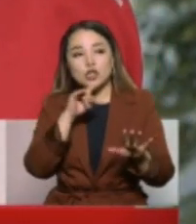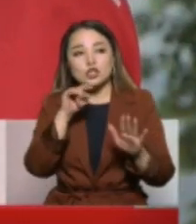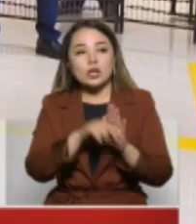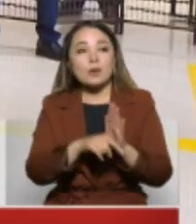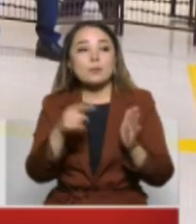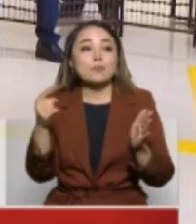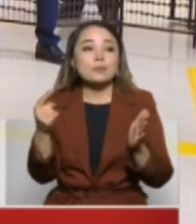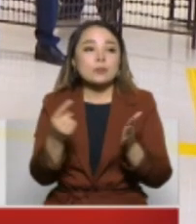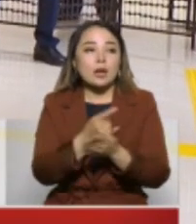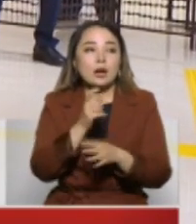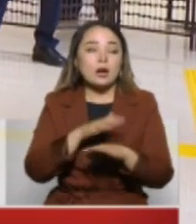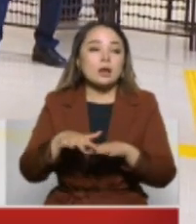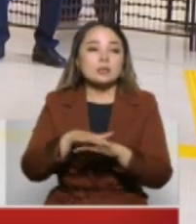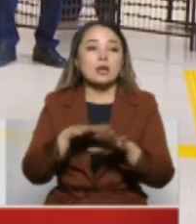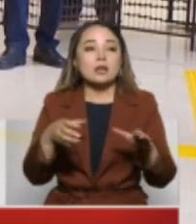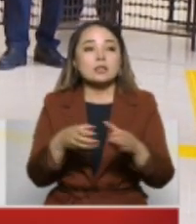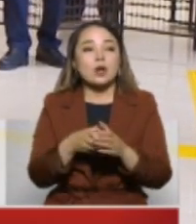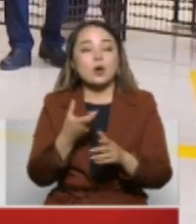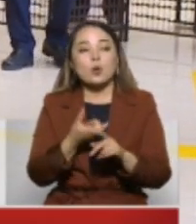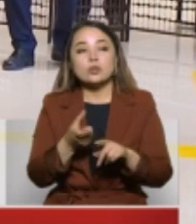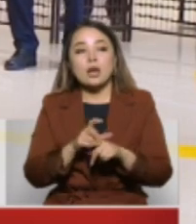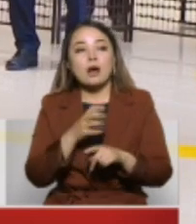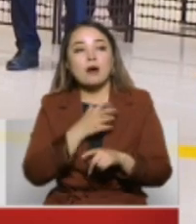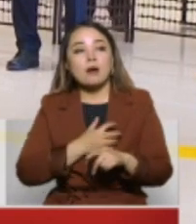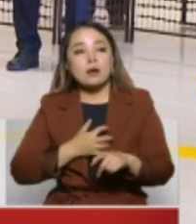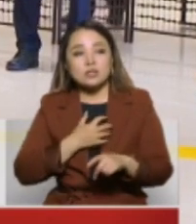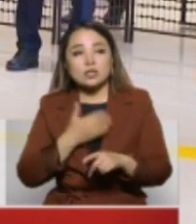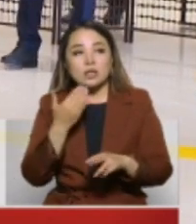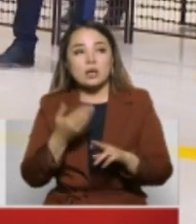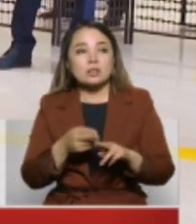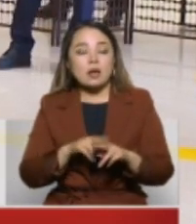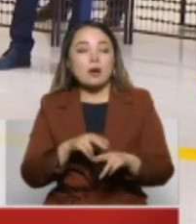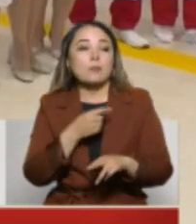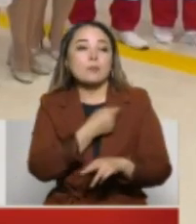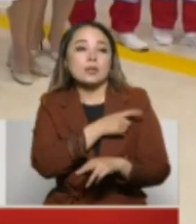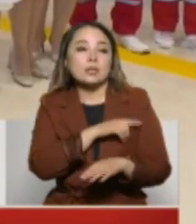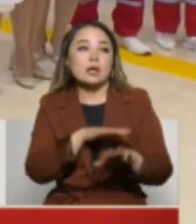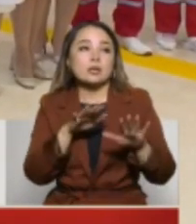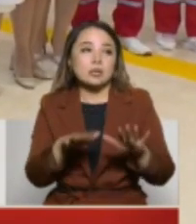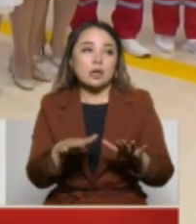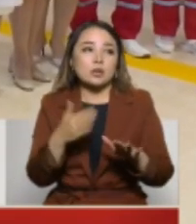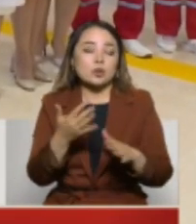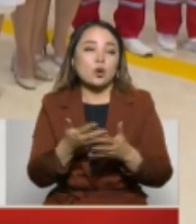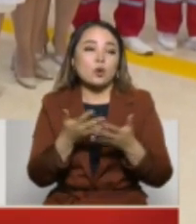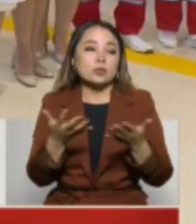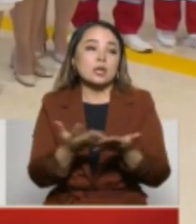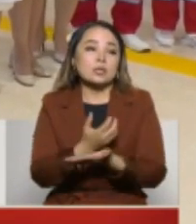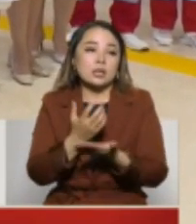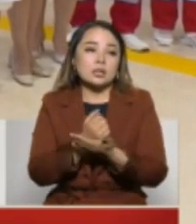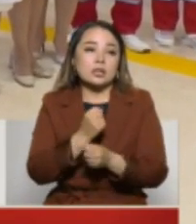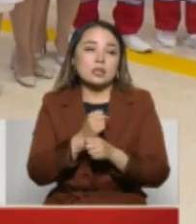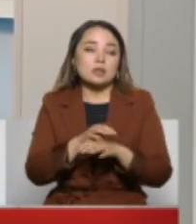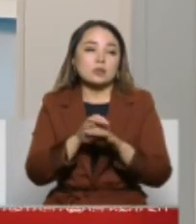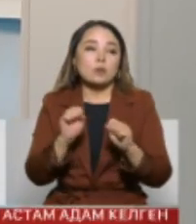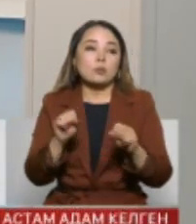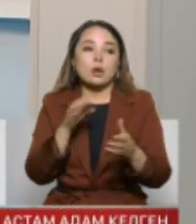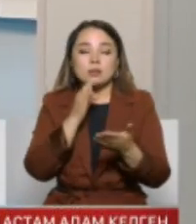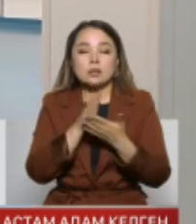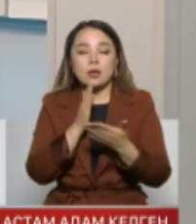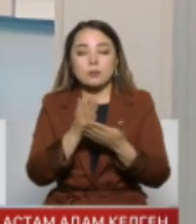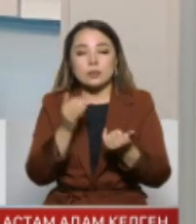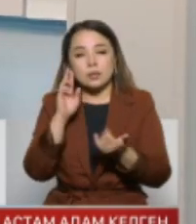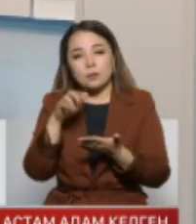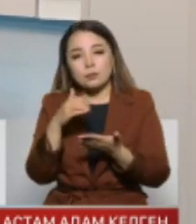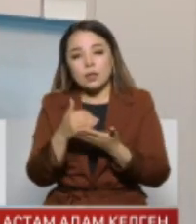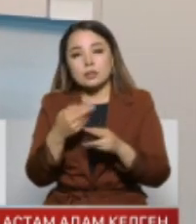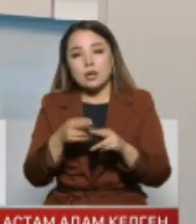жалпы халқымыз үшін өте қажет. Сондықтан біздің медицинамыздың үлкен жетістігі деп айтуға болады. Мемлекет